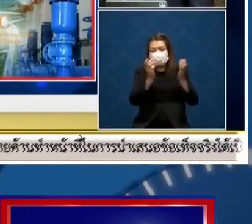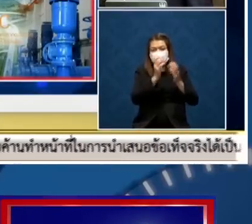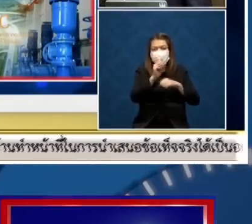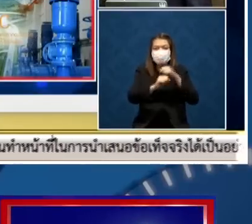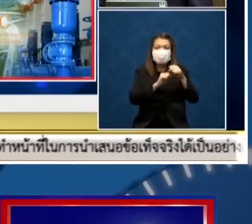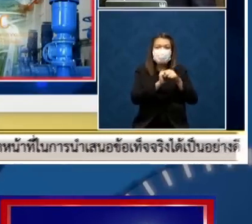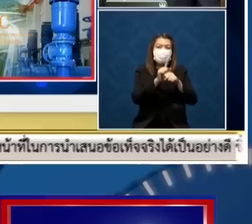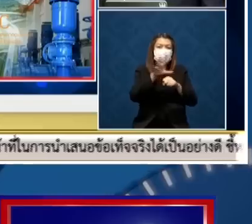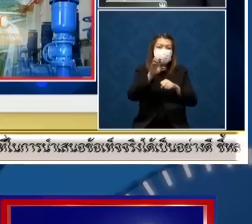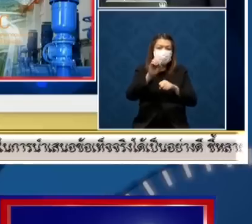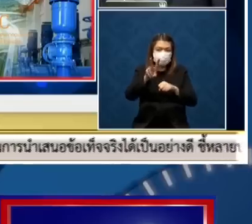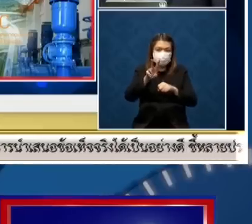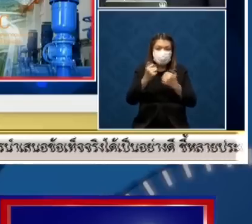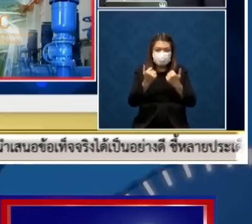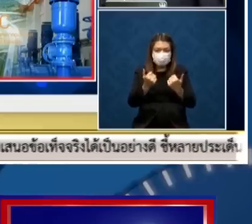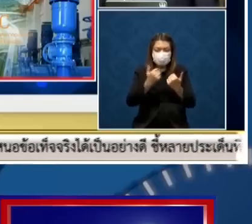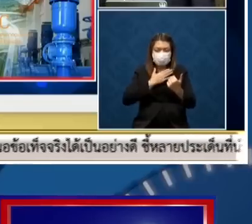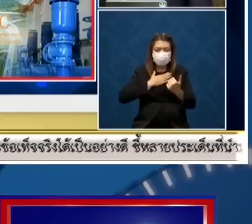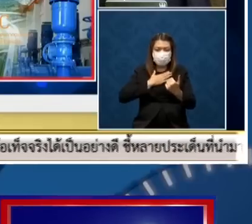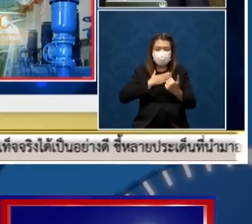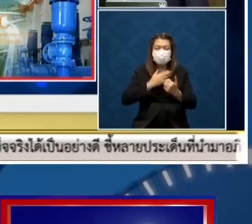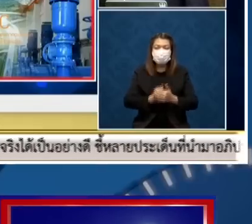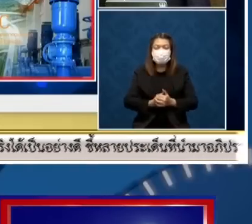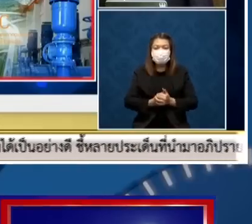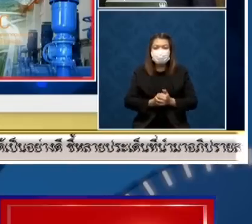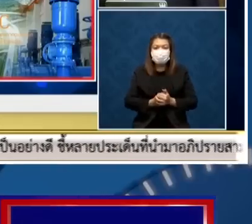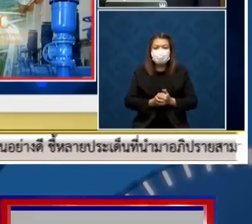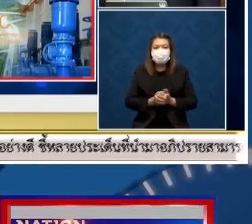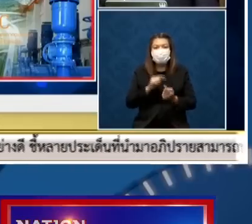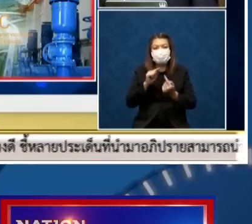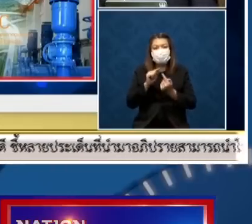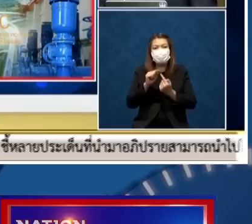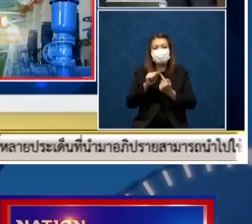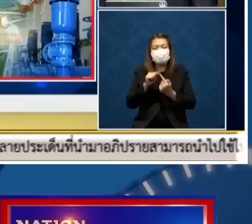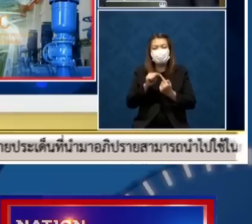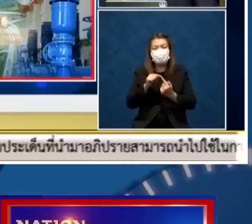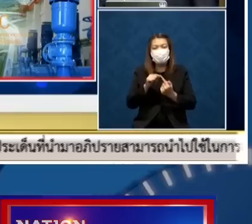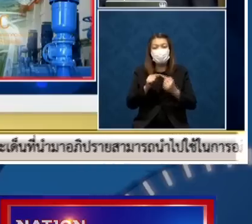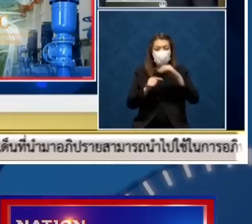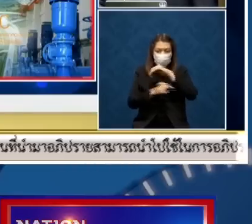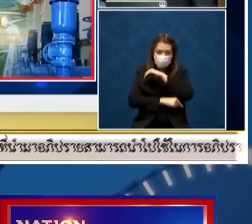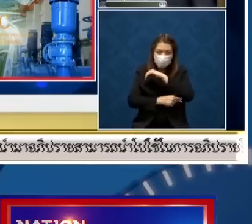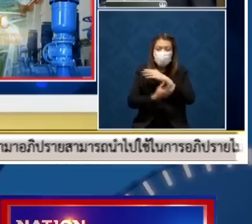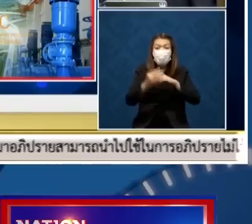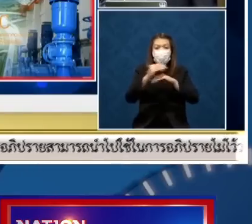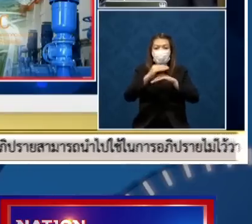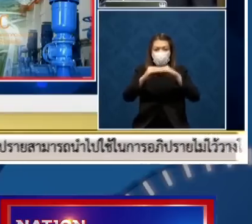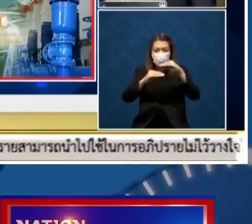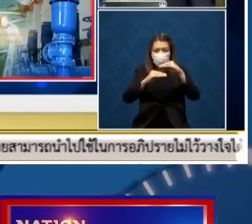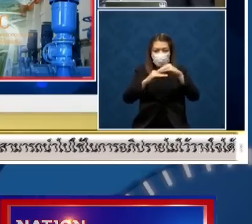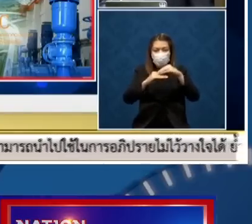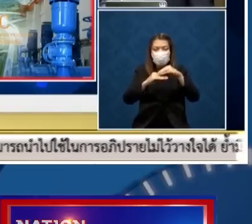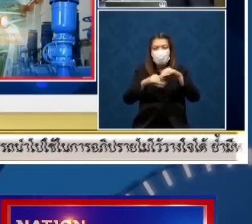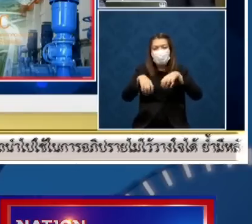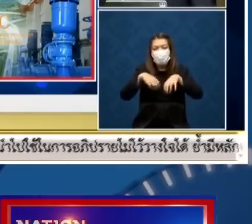งป้อมเนี่ยจะไม่ยอมตายเดี่ยวมันมีแค่พรรคก้าวไกลที่พาดพิงเรื่องของ 3ป อ แค่3ป